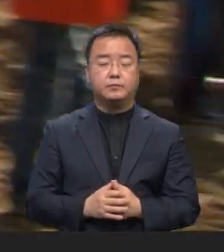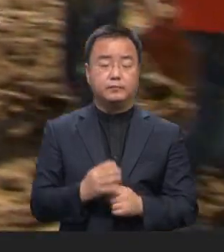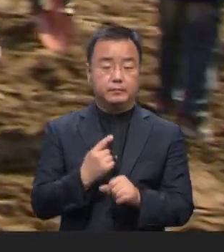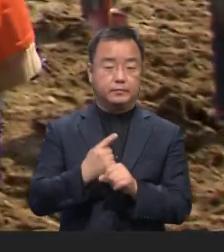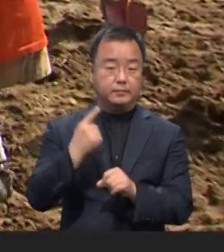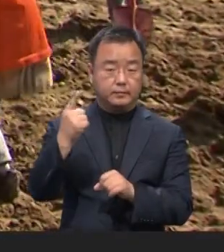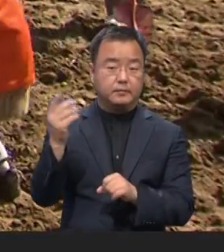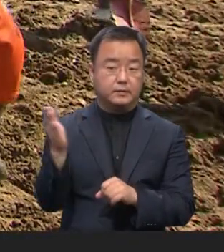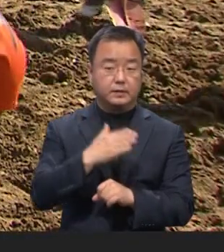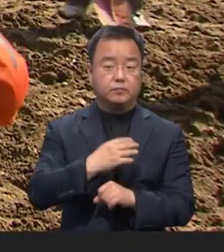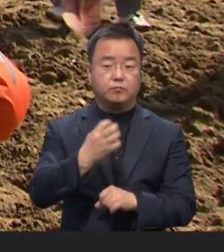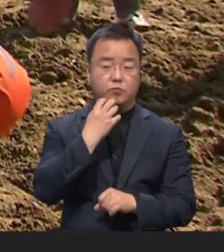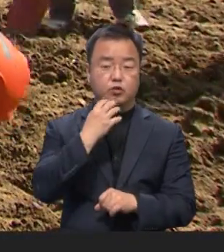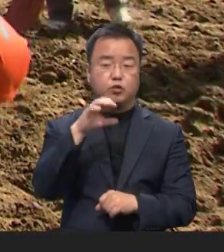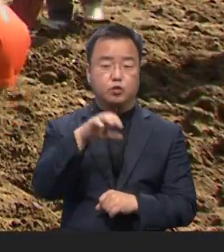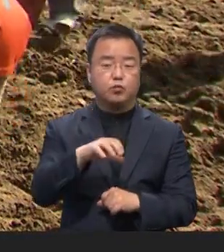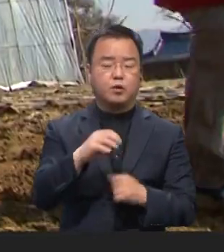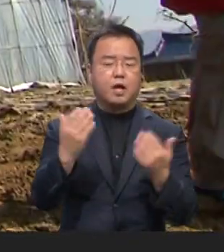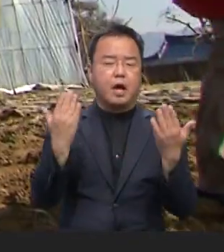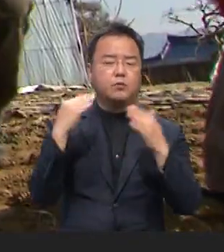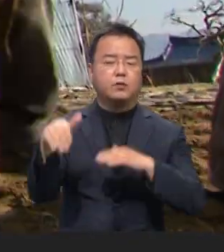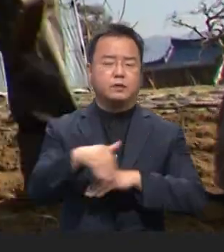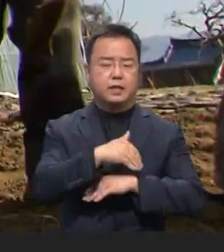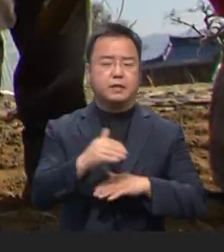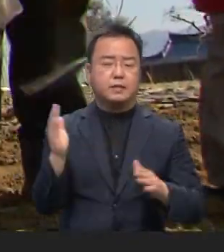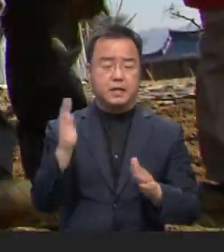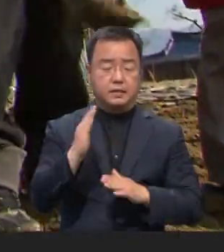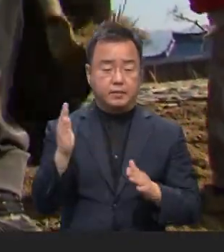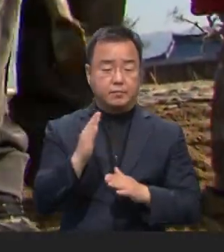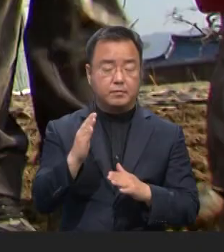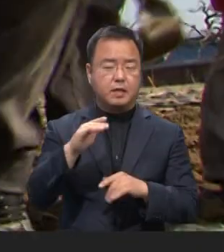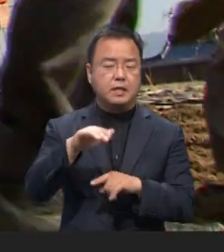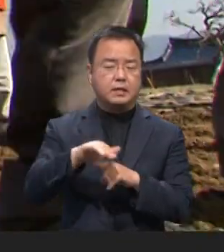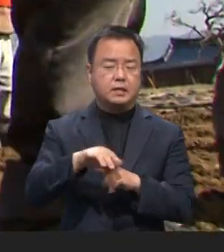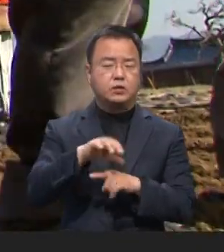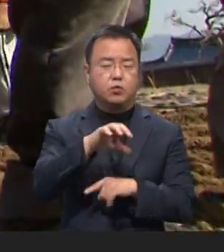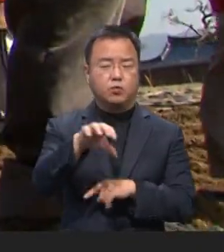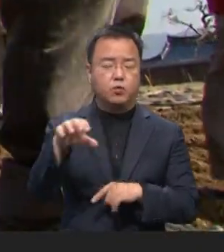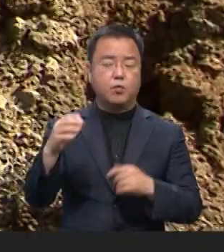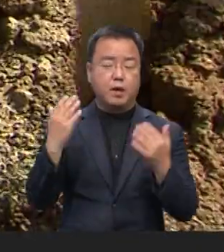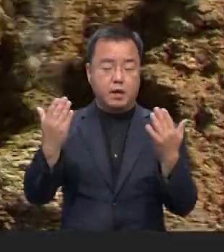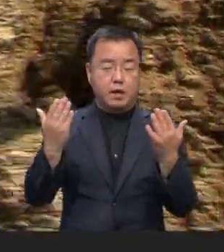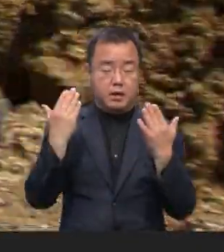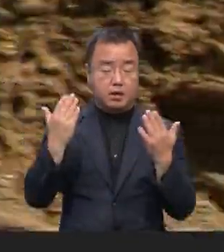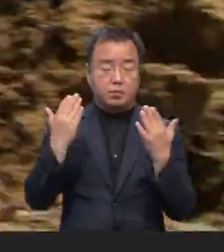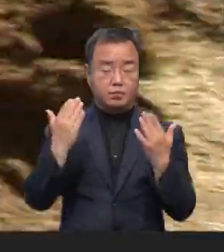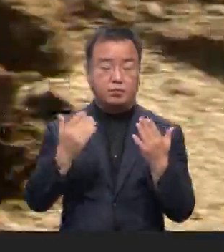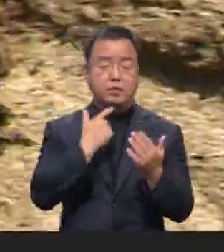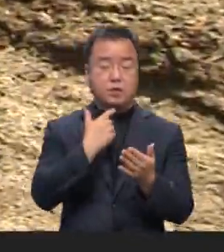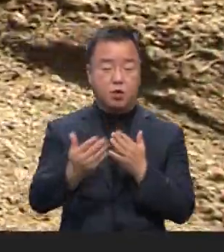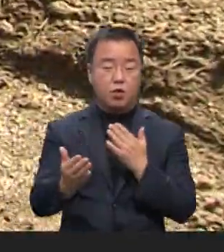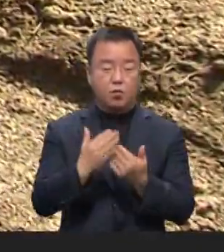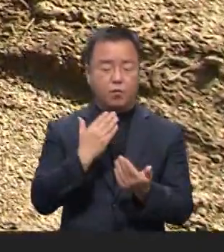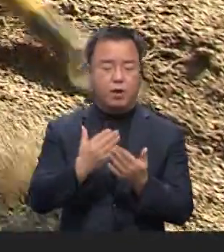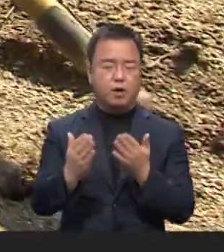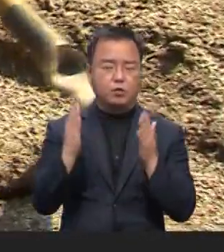내년부터 서울에서 학교를 다니는 학생들은 농촌 학교에서 수업을 받고 생태 활동도 하는 농촌 유학이